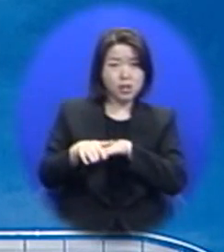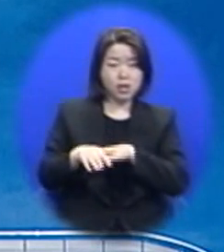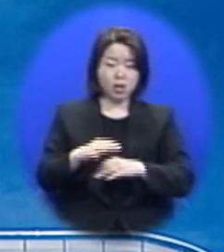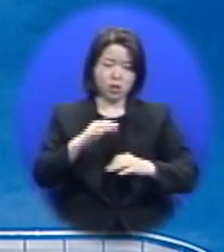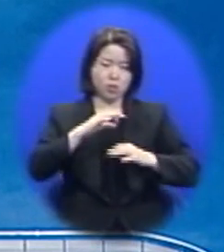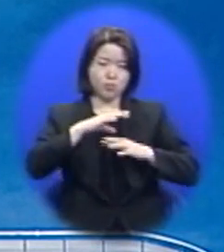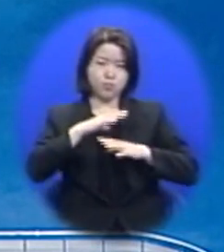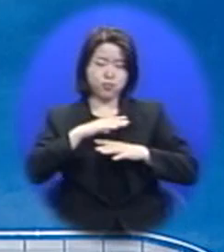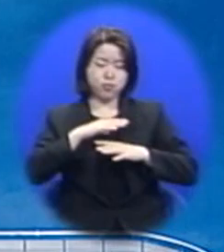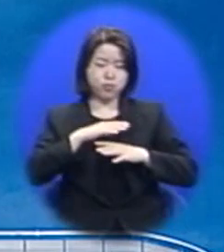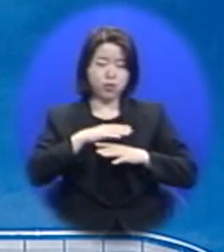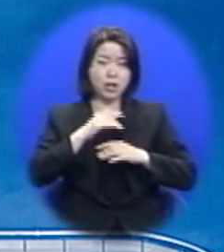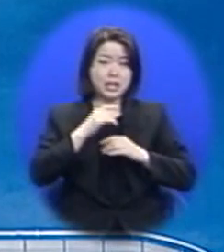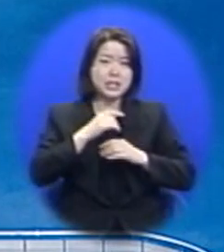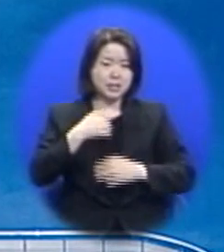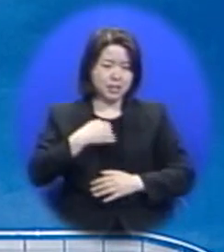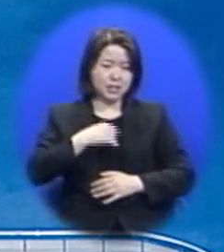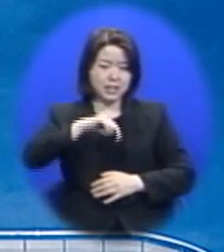무서운 이기주의,